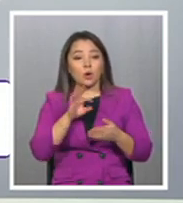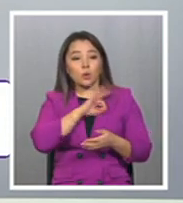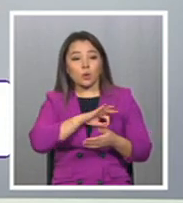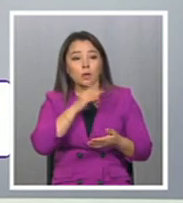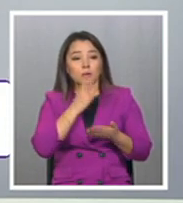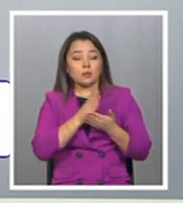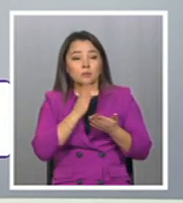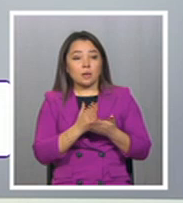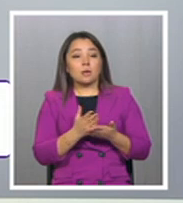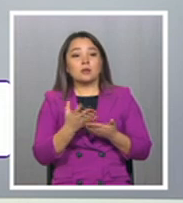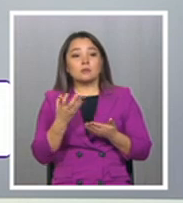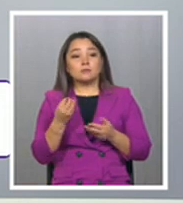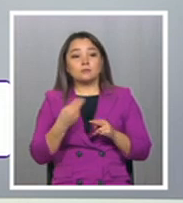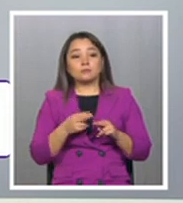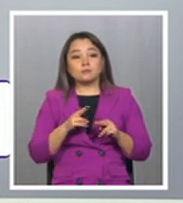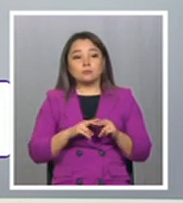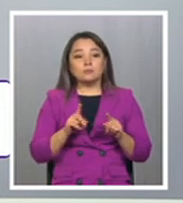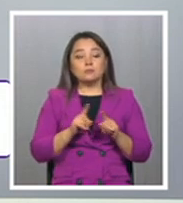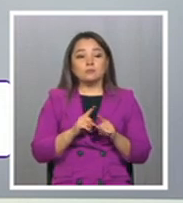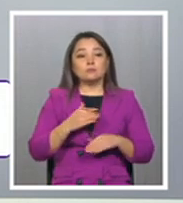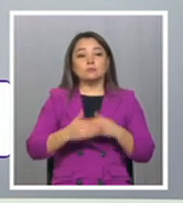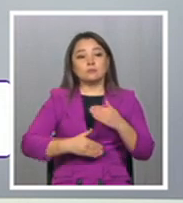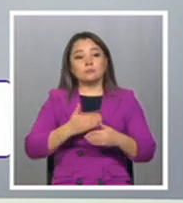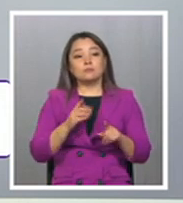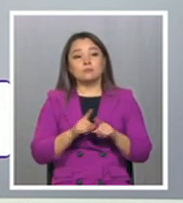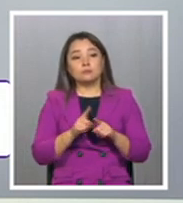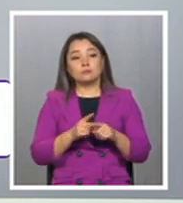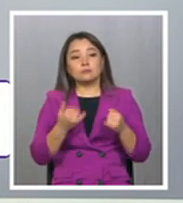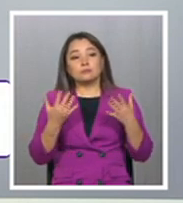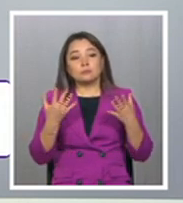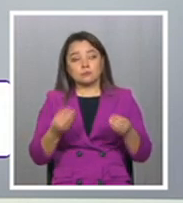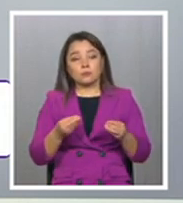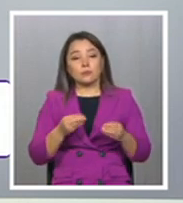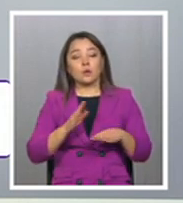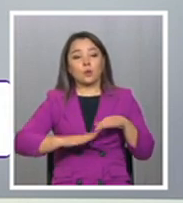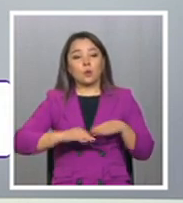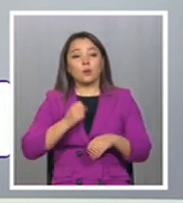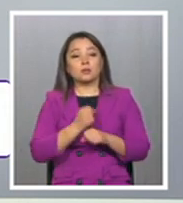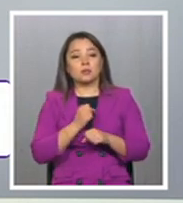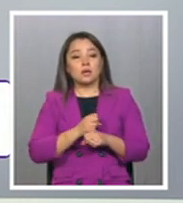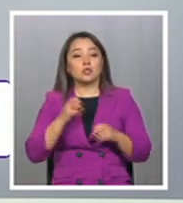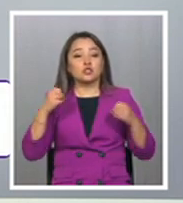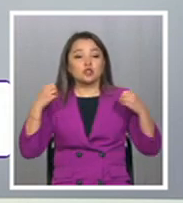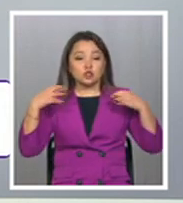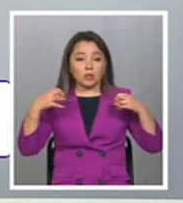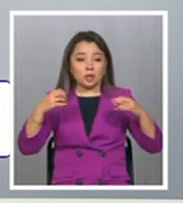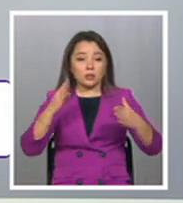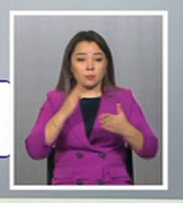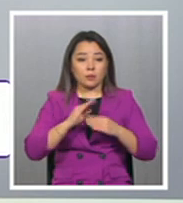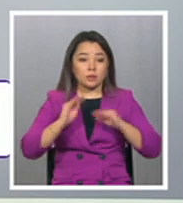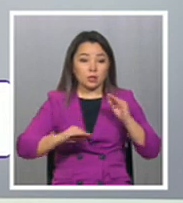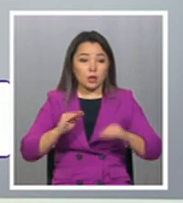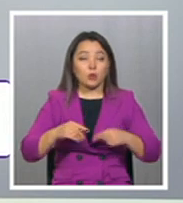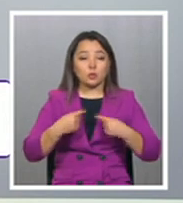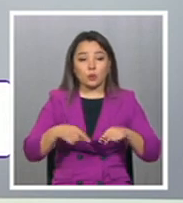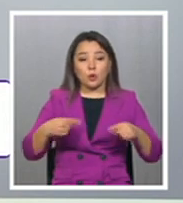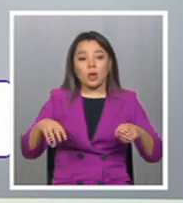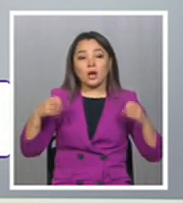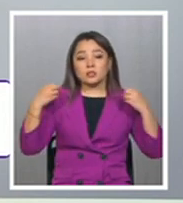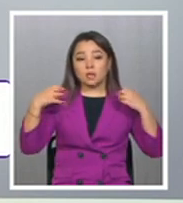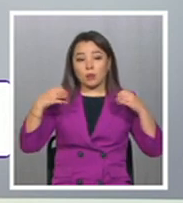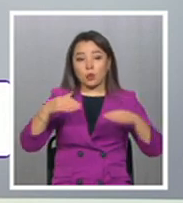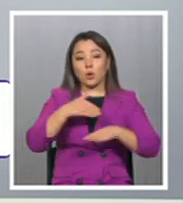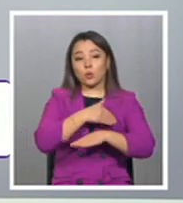Және баламалы әзіргі жаңағы қолдан жарықтандыру. Мысалы, түнде түрлі лампалар